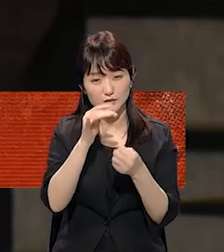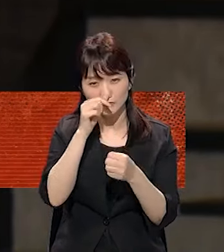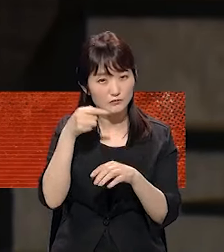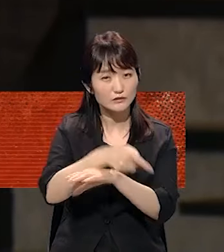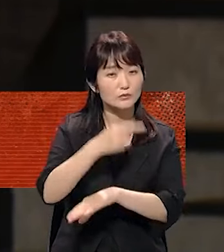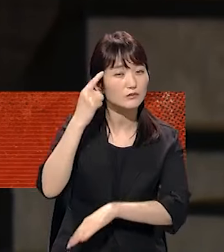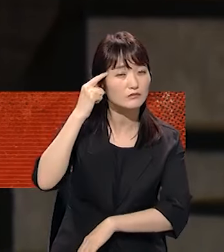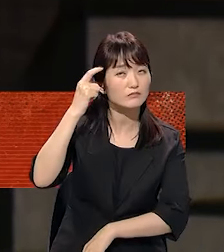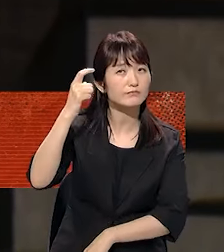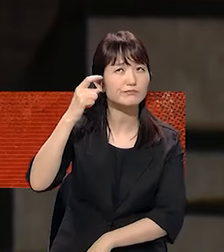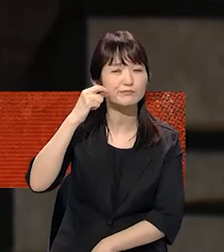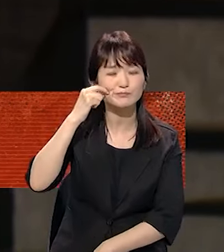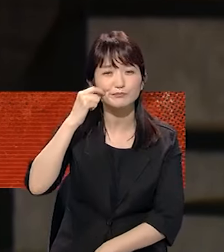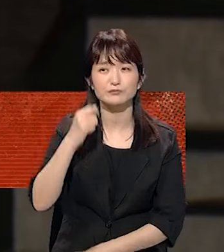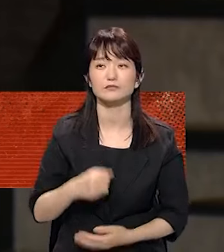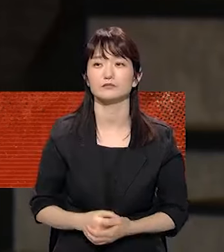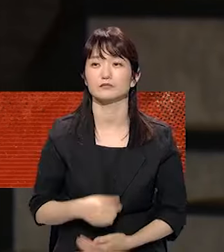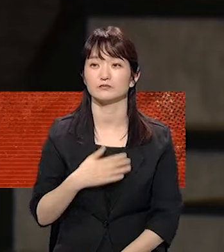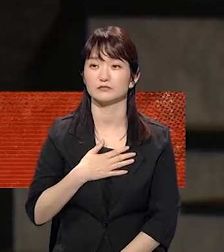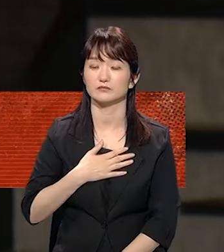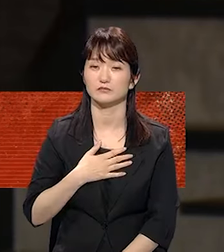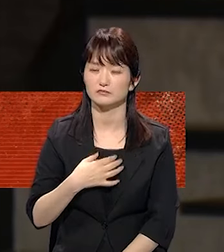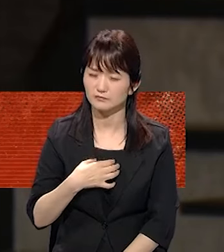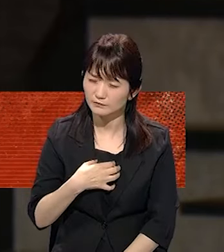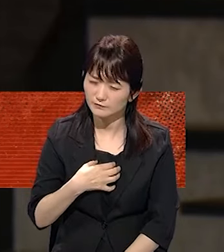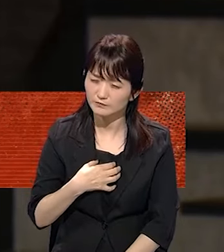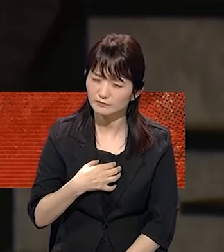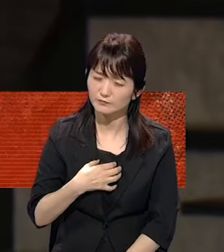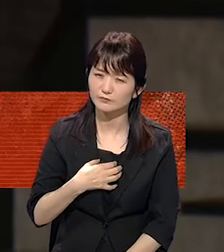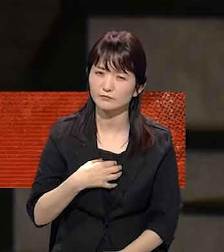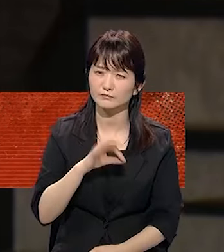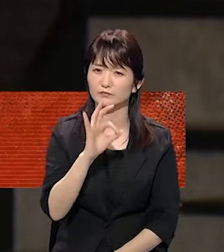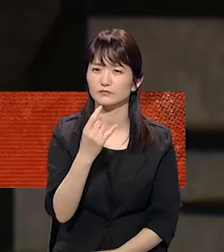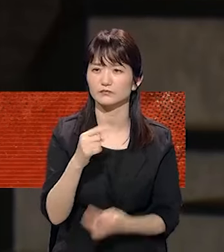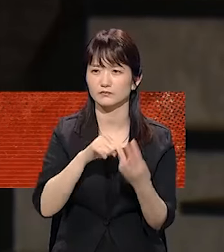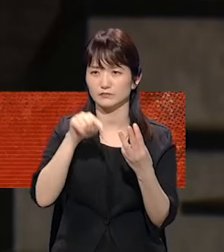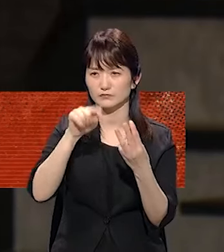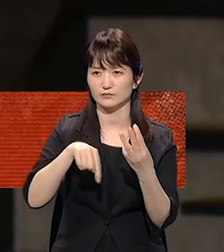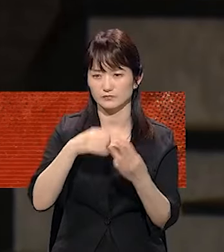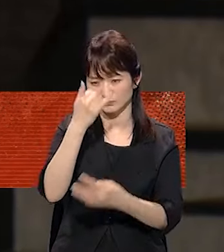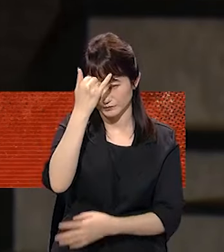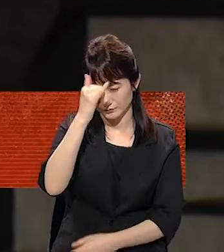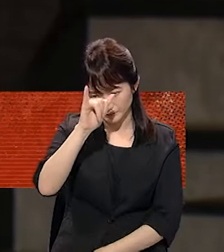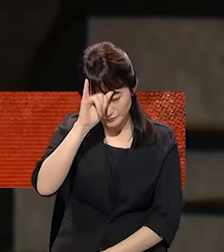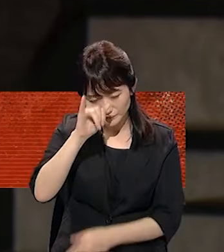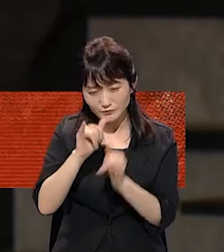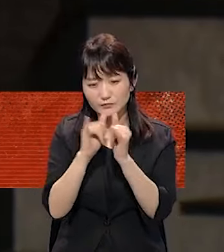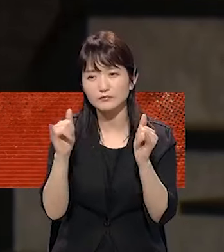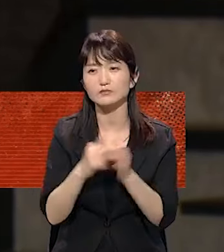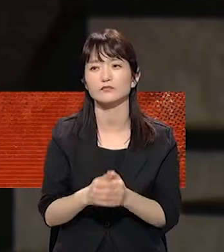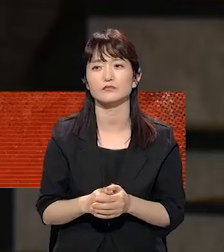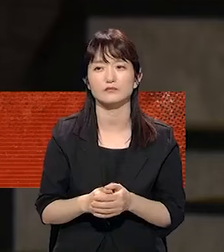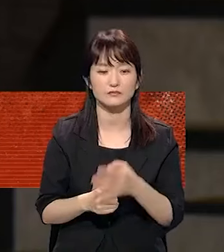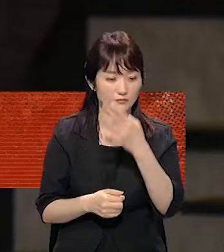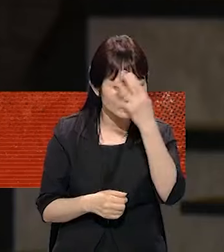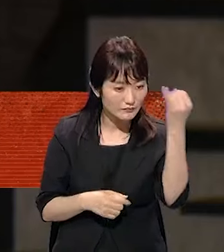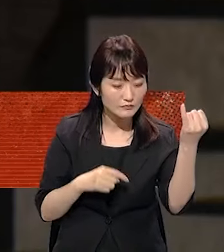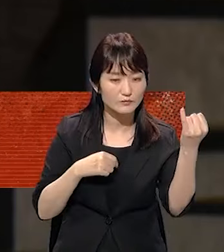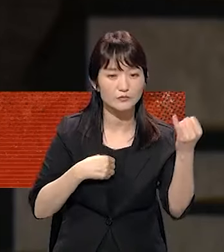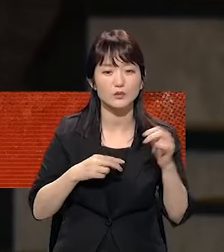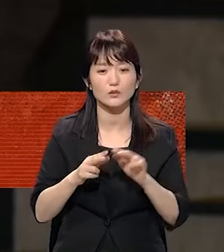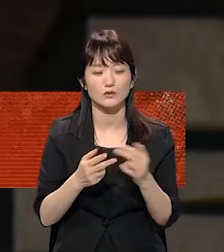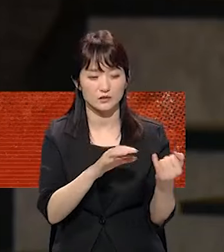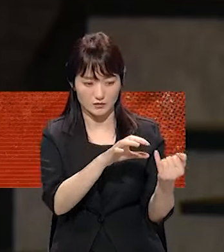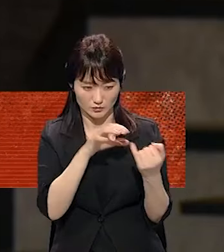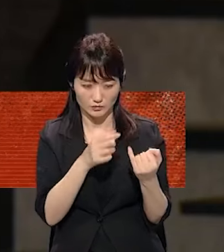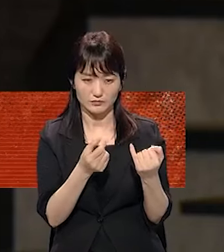가는데 제가 걱정하는 거는이 외삼촌이란 사람이 너무 불여자 같아요 그래서이 할머니를 본인이 이용할 것 같다는 생각이